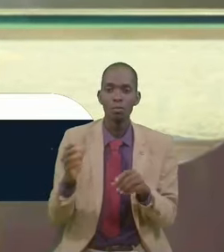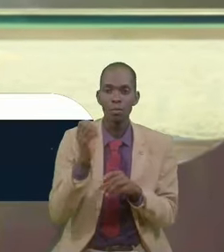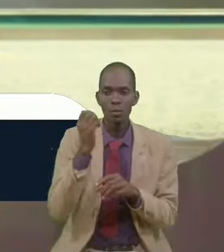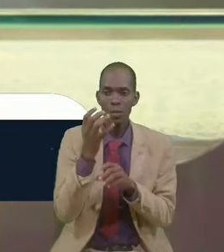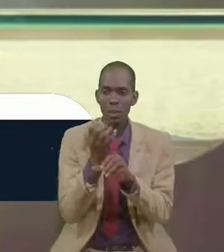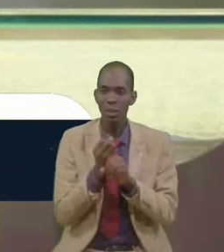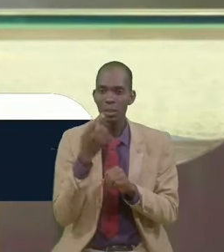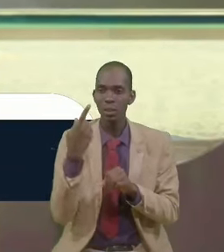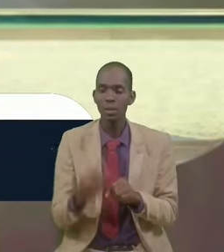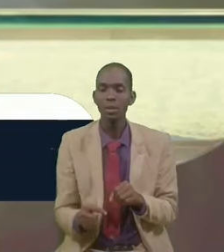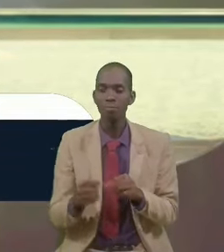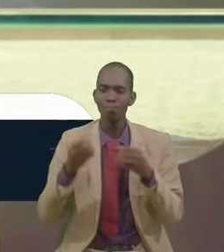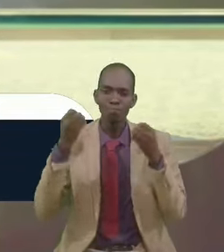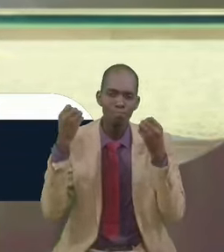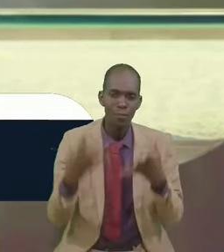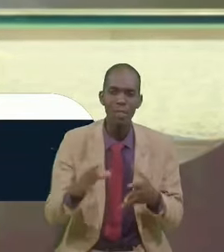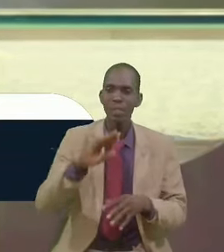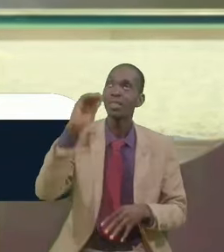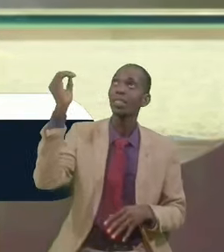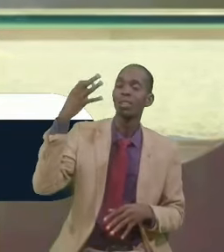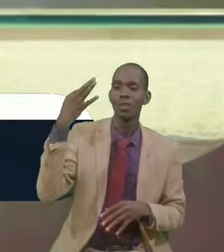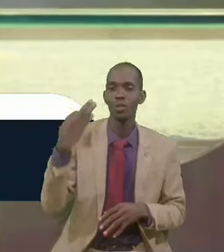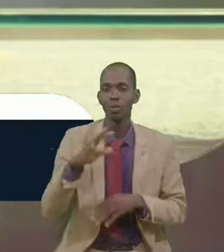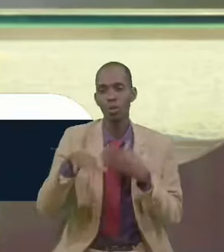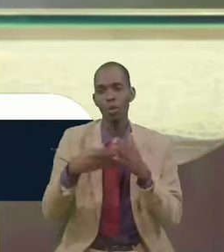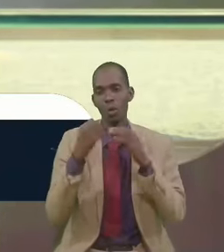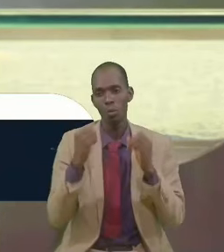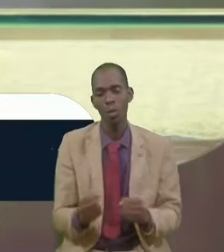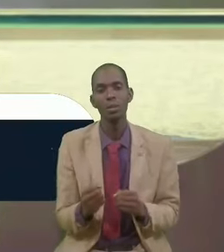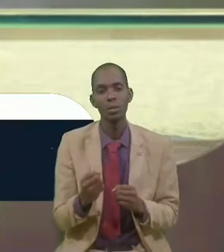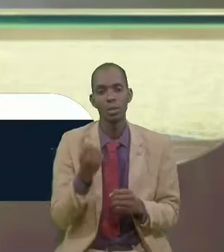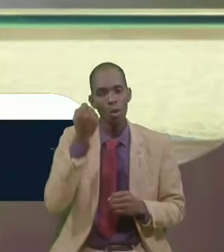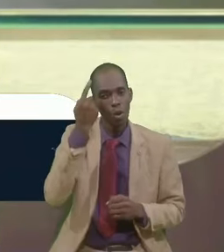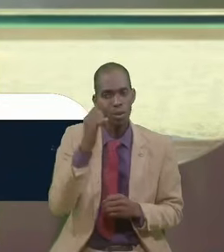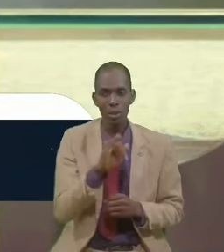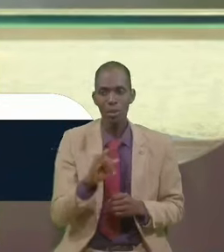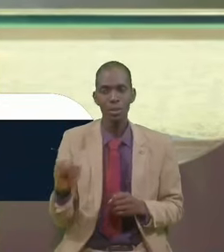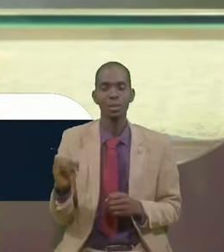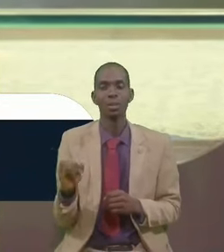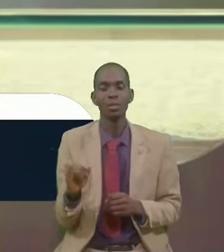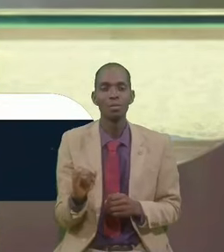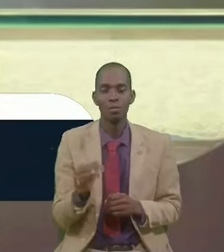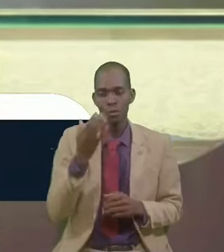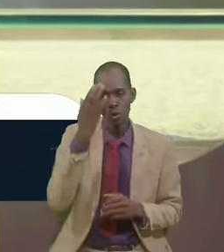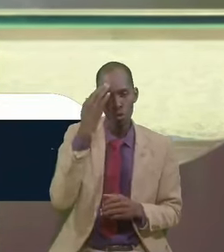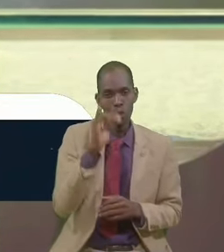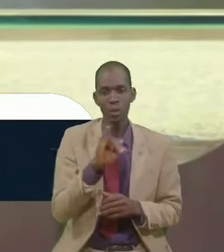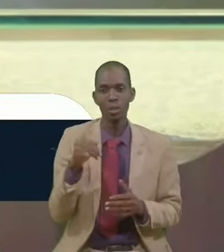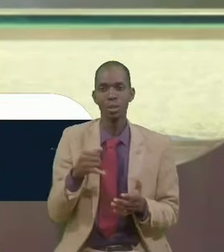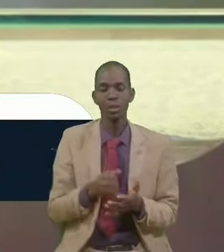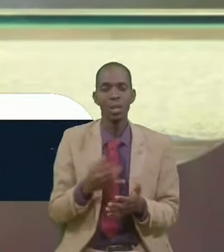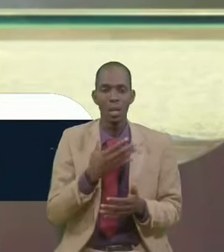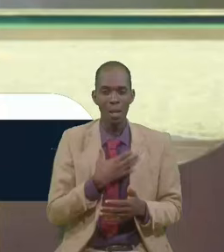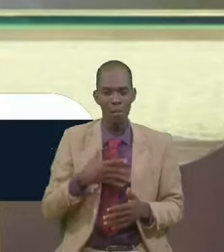Tout-Puissant. Comprendre. Savoir cela, comprendre cela, percevoir cela